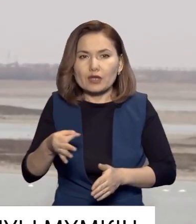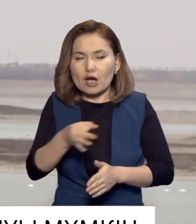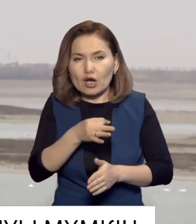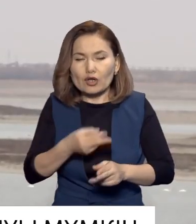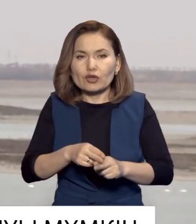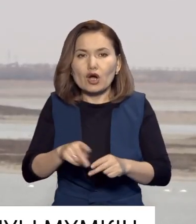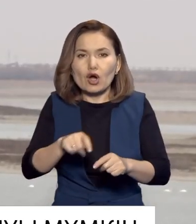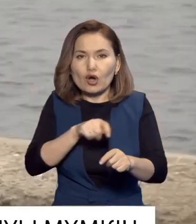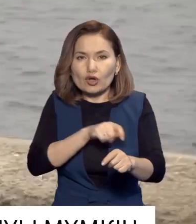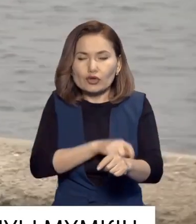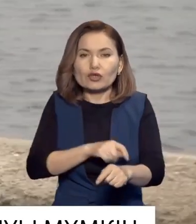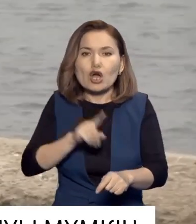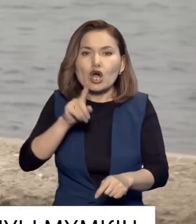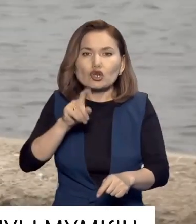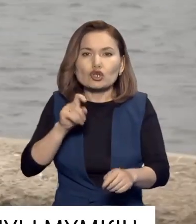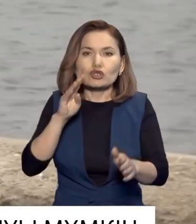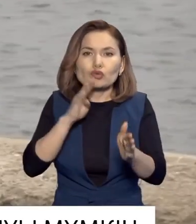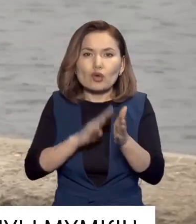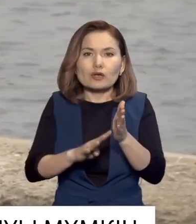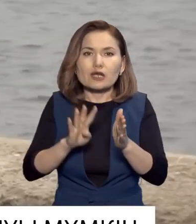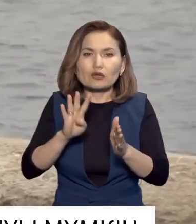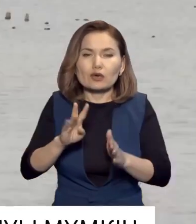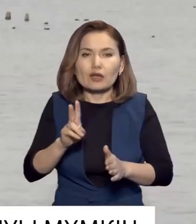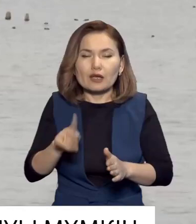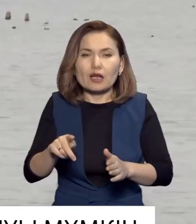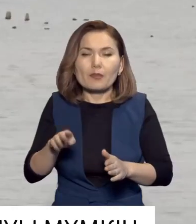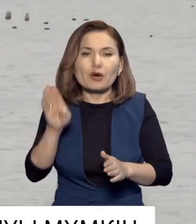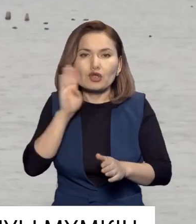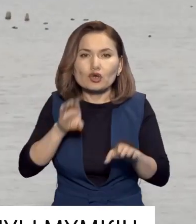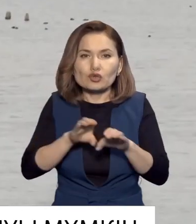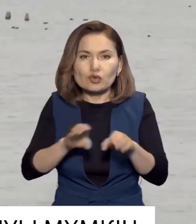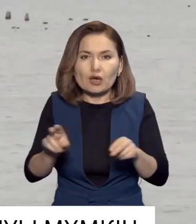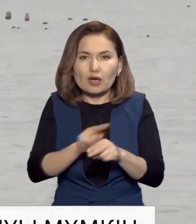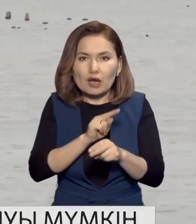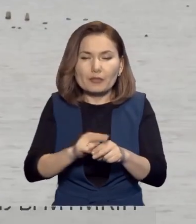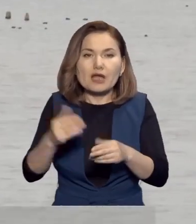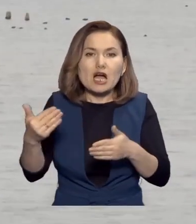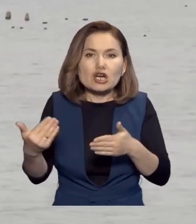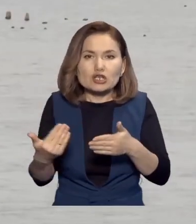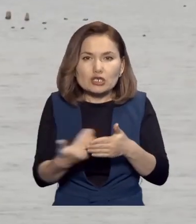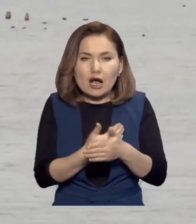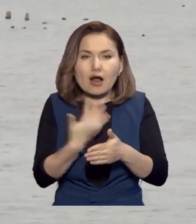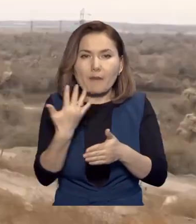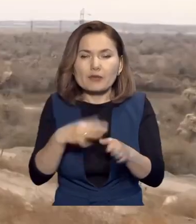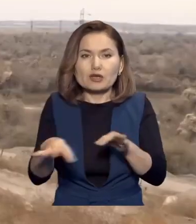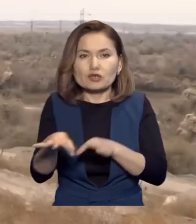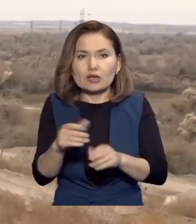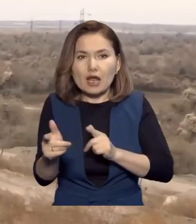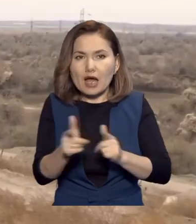ұзындығы 194 шақырым топтық су құбырларын салу мен қайта жаңартудың 5 жобасы әзірленіп жатыр.